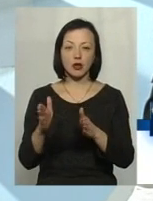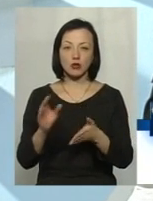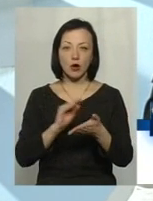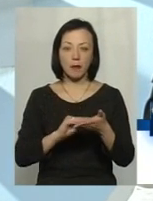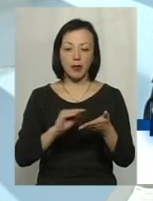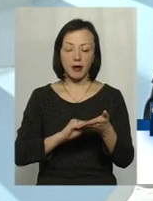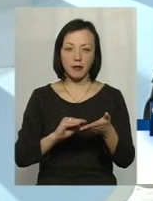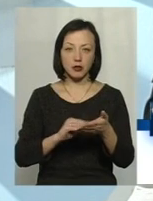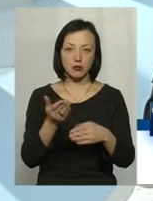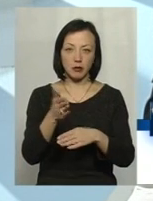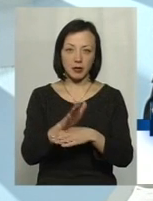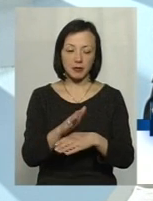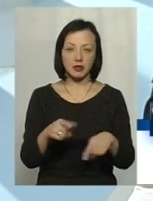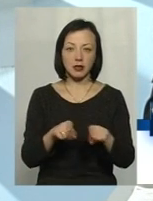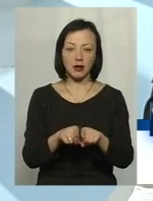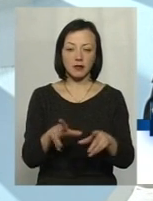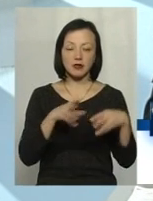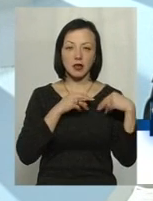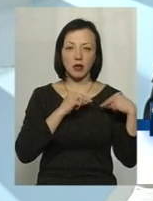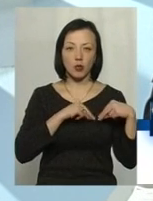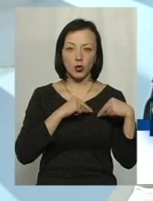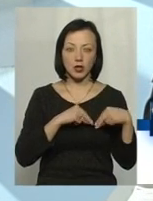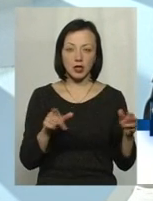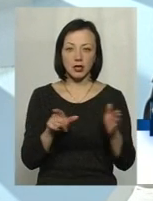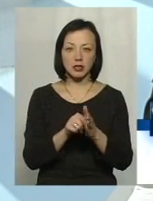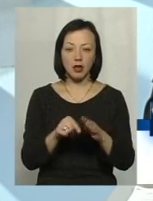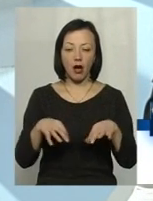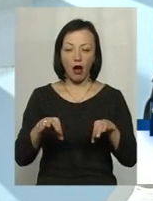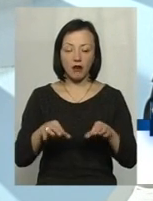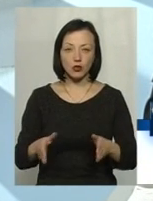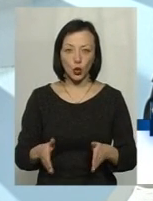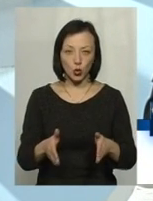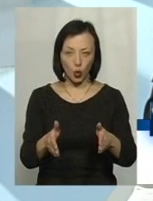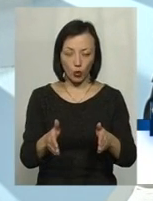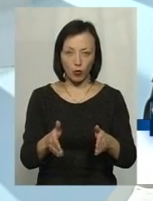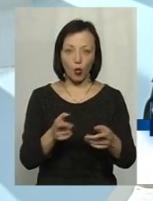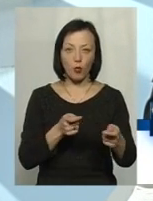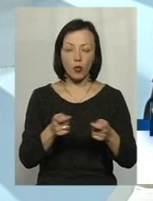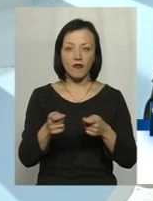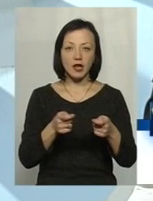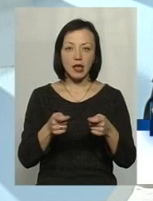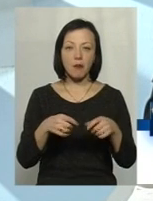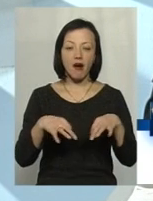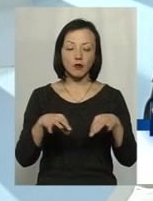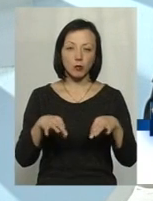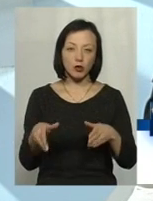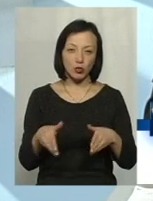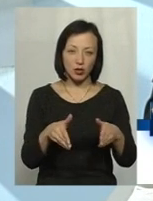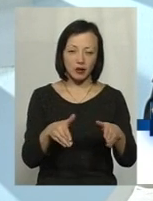відповідні приписи. У нас є також взаємодія з автодором, управлінням автомобільних доріг,